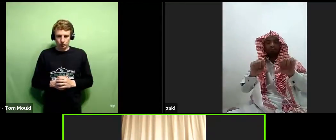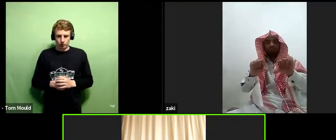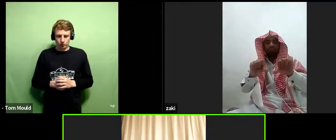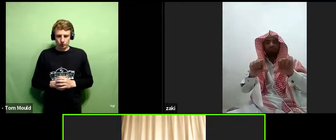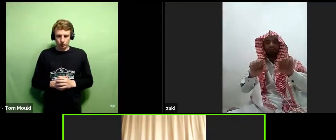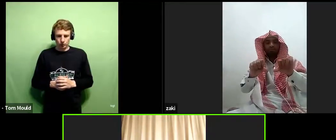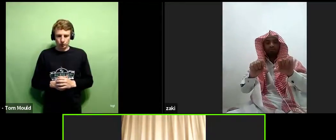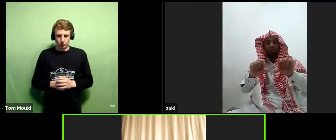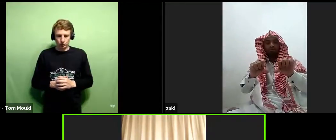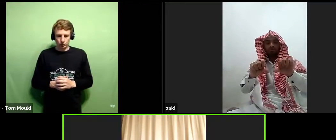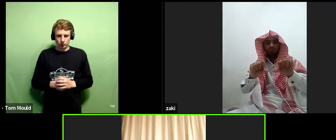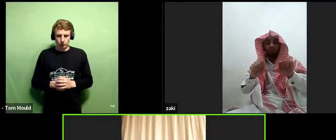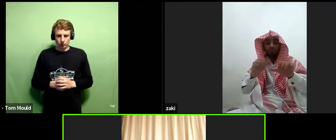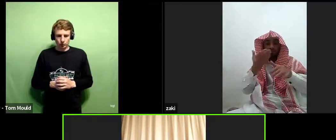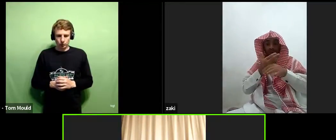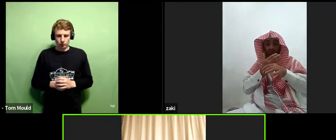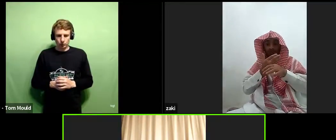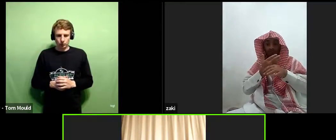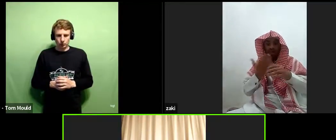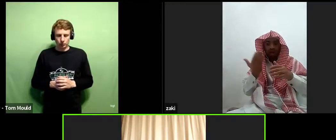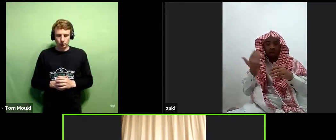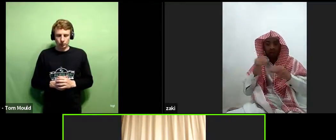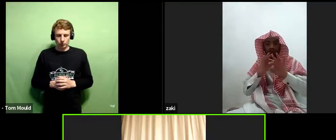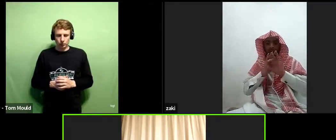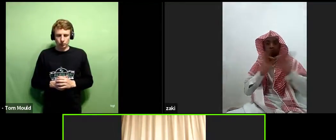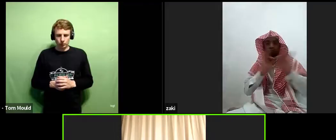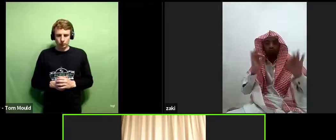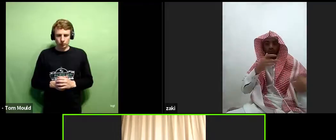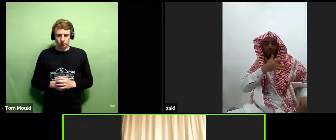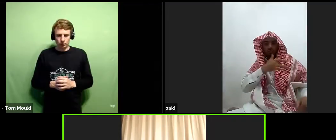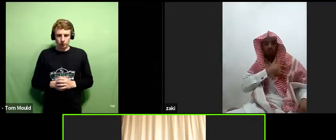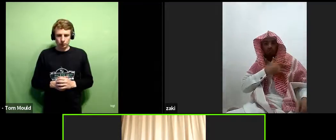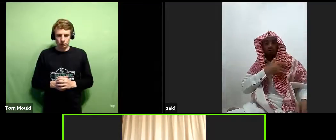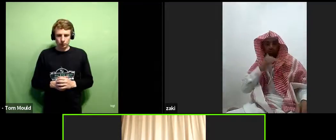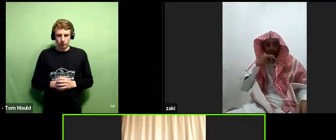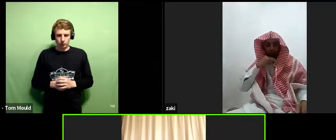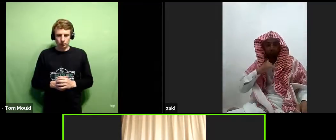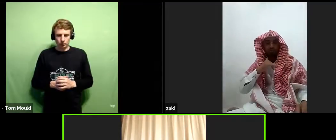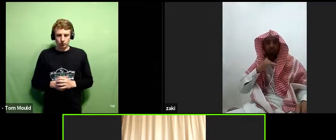قد استحضرت نية الصوم، فلا بد من أن